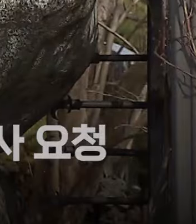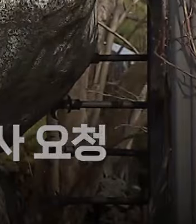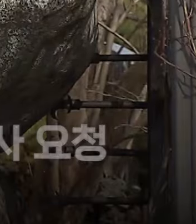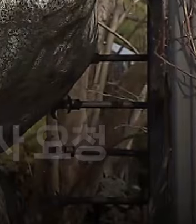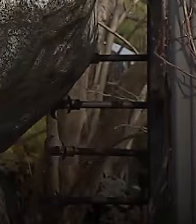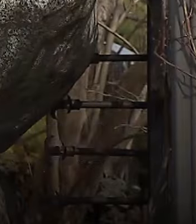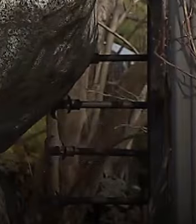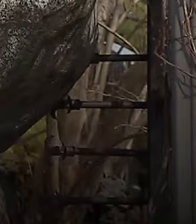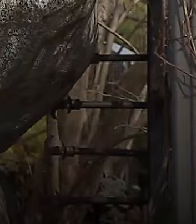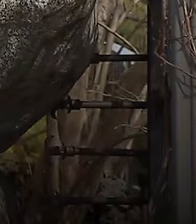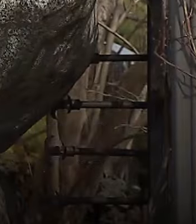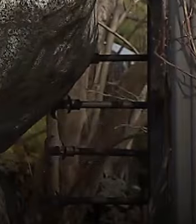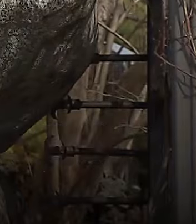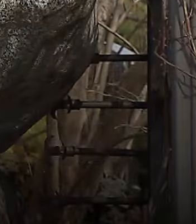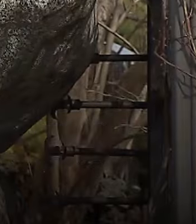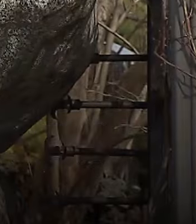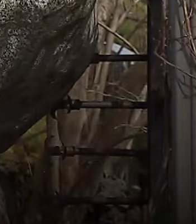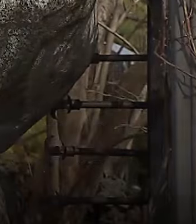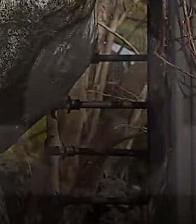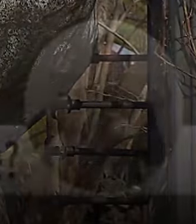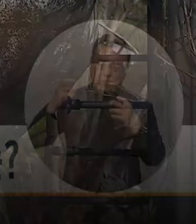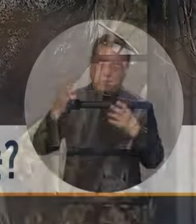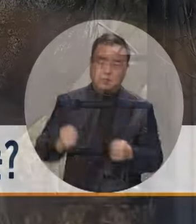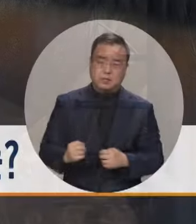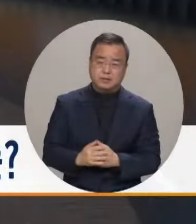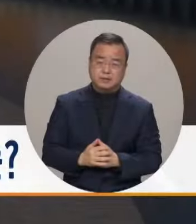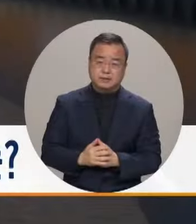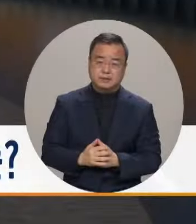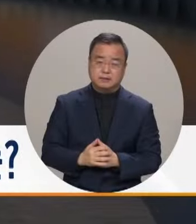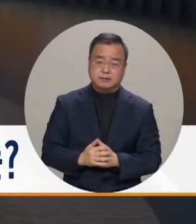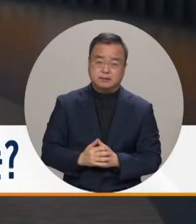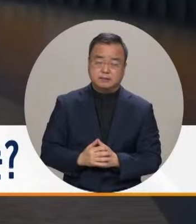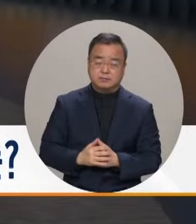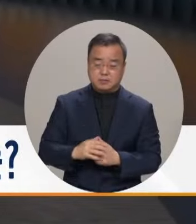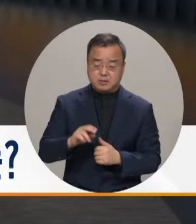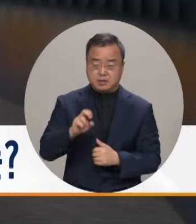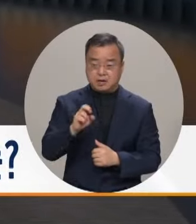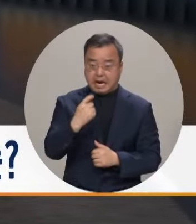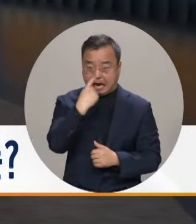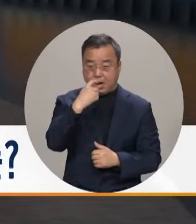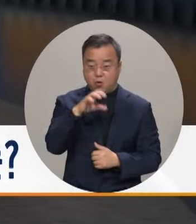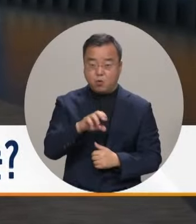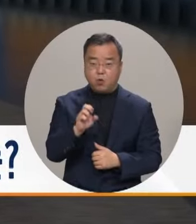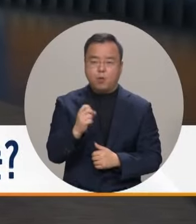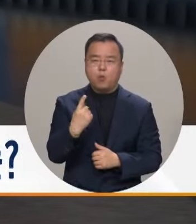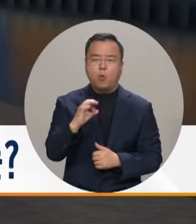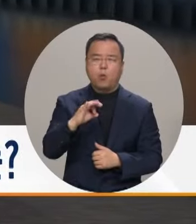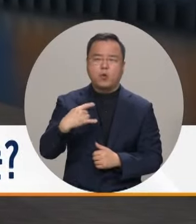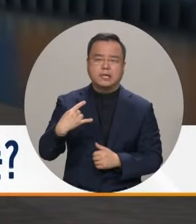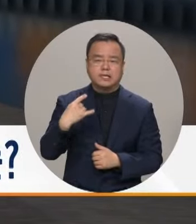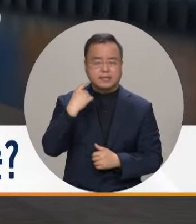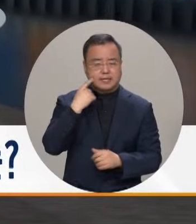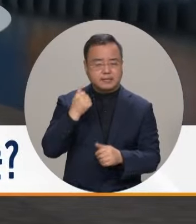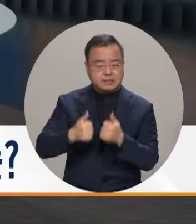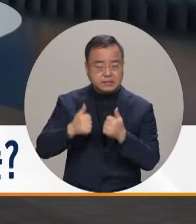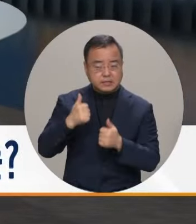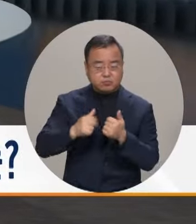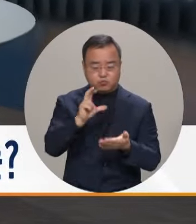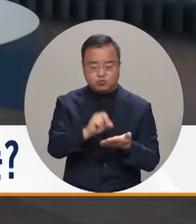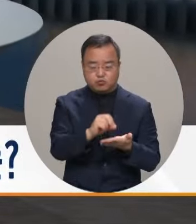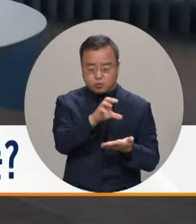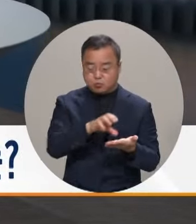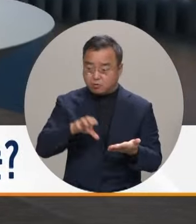요청했습니다 EBS 뉴스 송성환 있니다 하설 모의고사의 지문이 똑같이 수능 시험에 나온 건데 당시에이